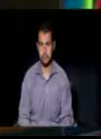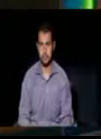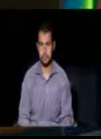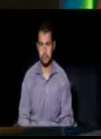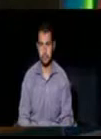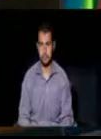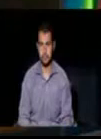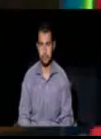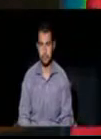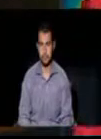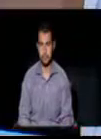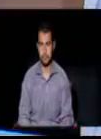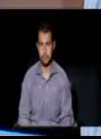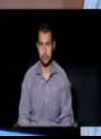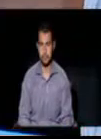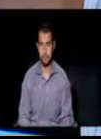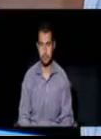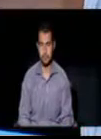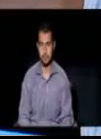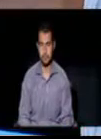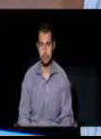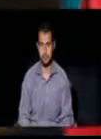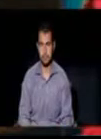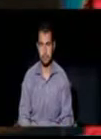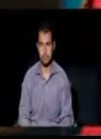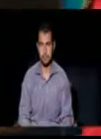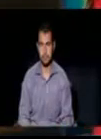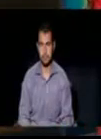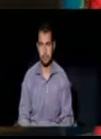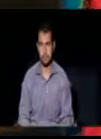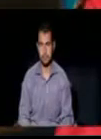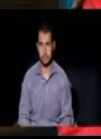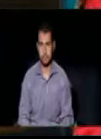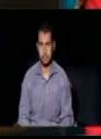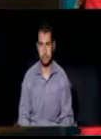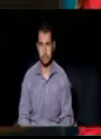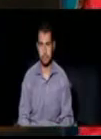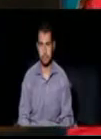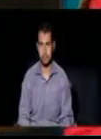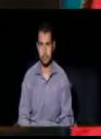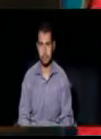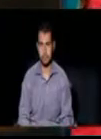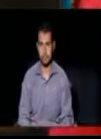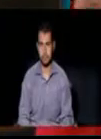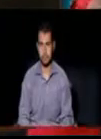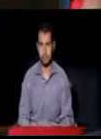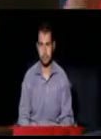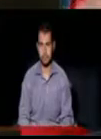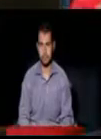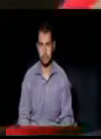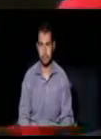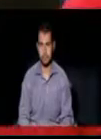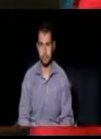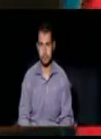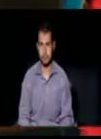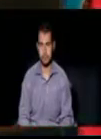هم ما يعني يتعلموا. يعني هتعلموهم ويبقوا معاكم. هنعلمهم الاشاره وبعد ما يتعلموا الاشاره كامله هيبرضوا هيروحوا ويساعدوا